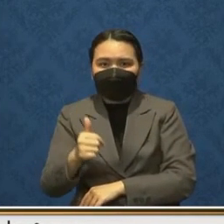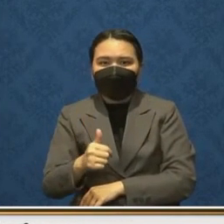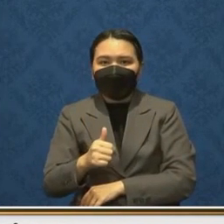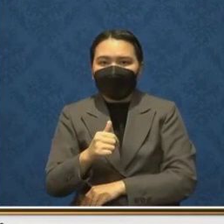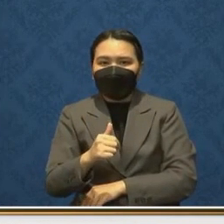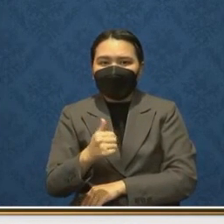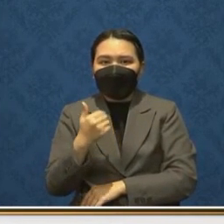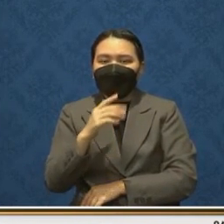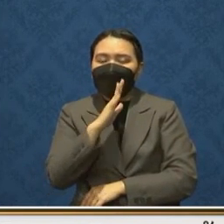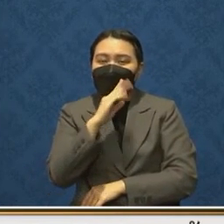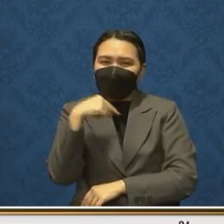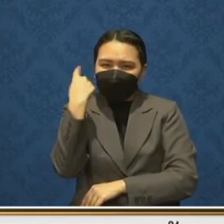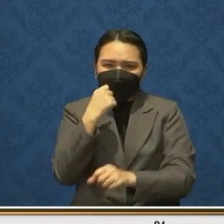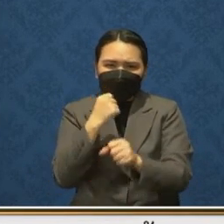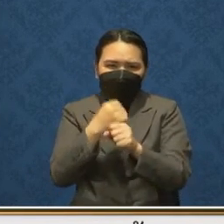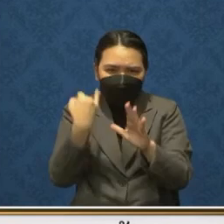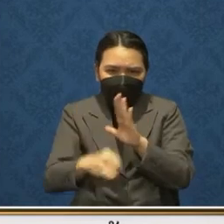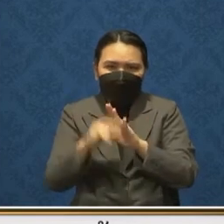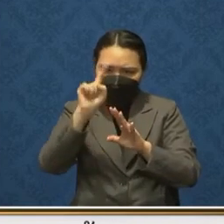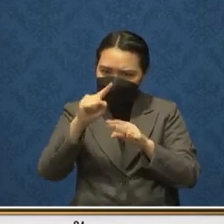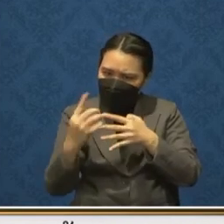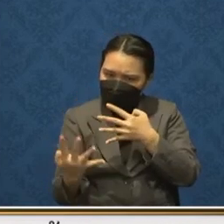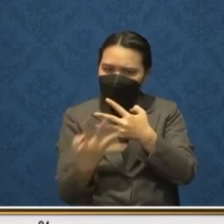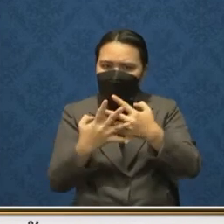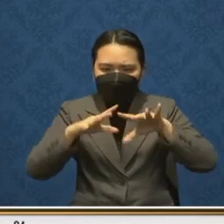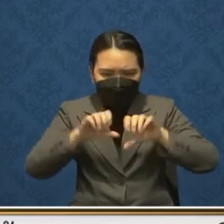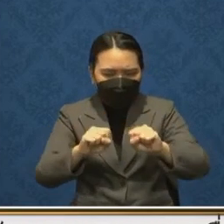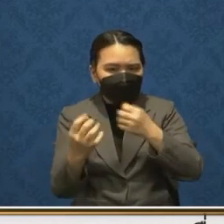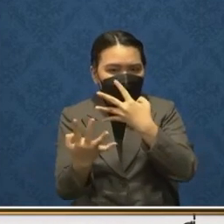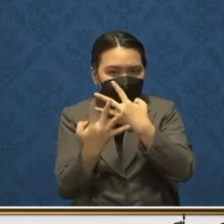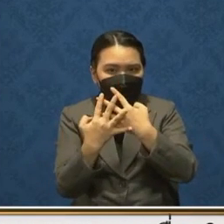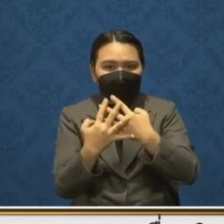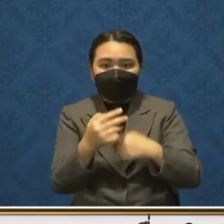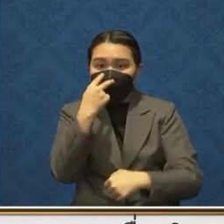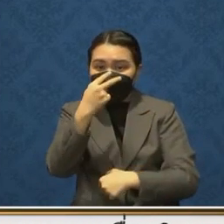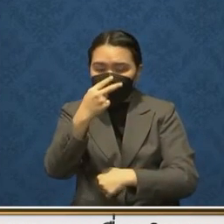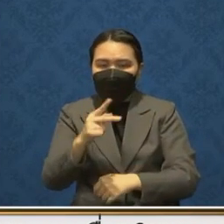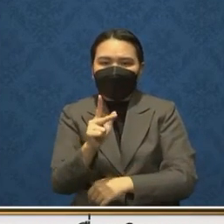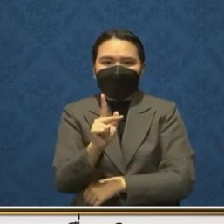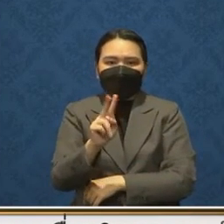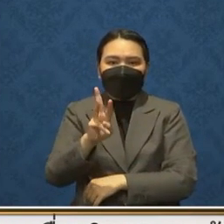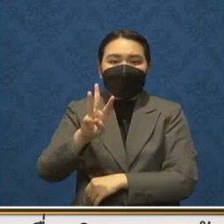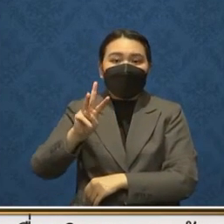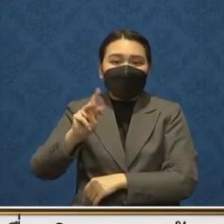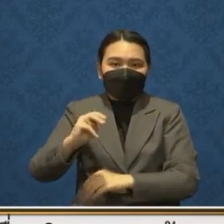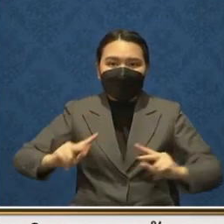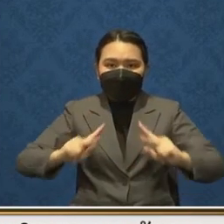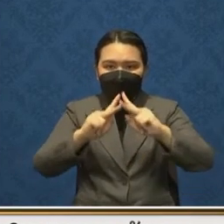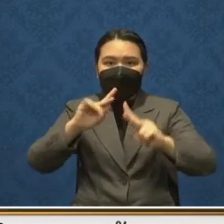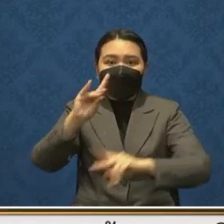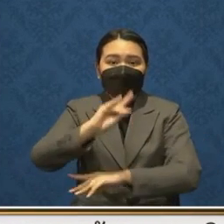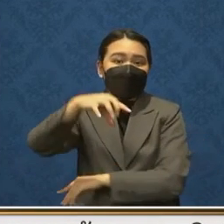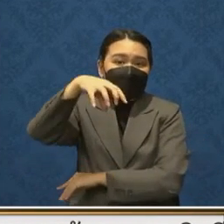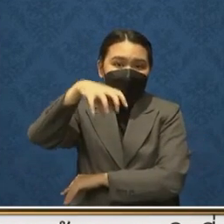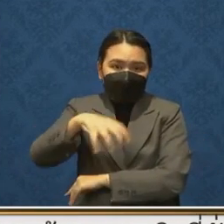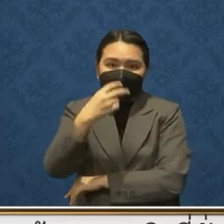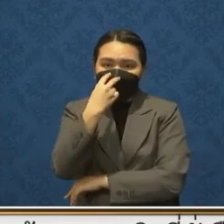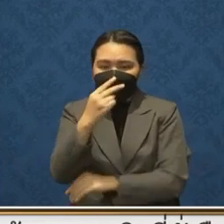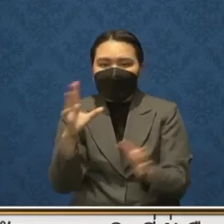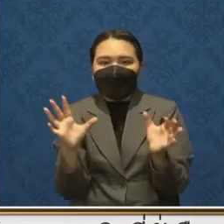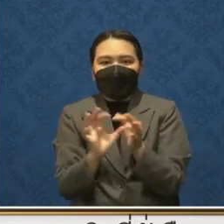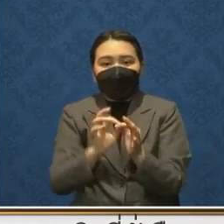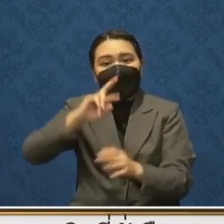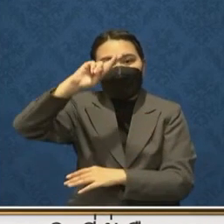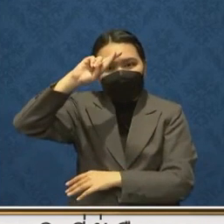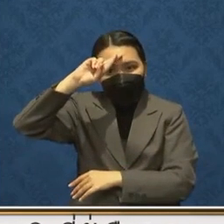เกี่ยวข้องติดครุกท่านดูนะครับ ปากฏของกมปสุสัต เรื่องการกำหนดโรคหอรักษณ